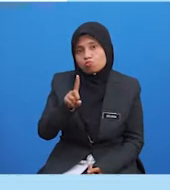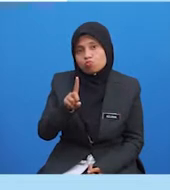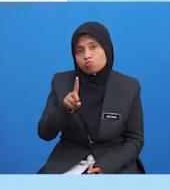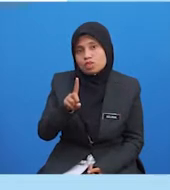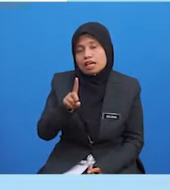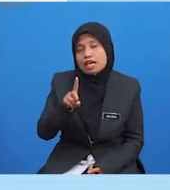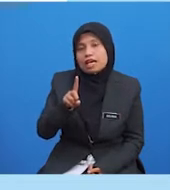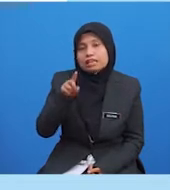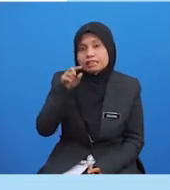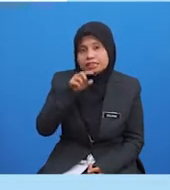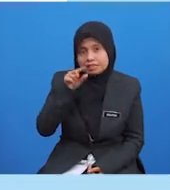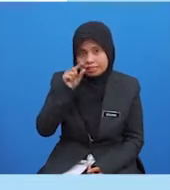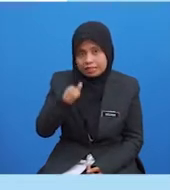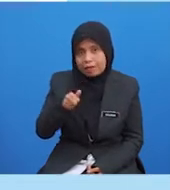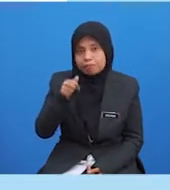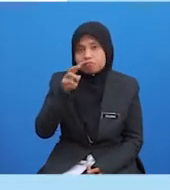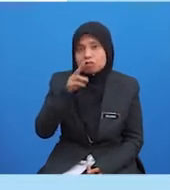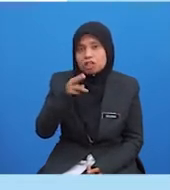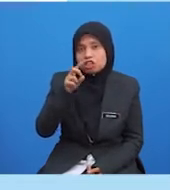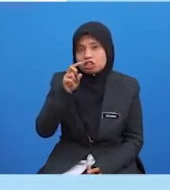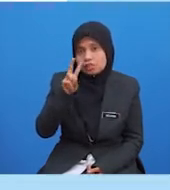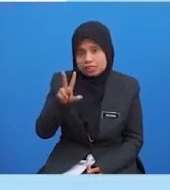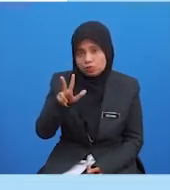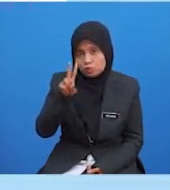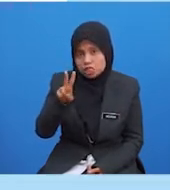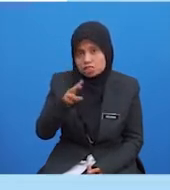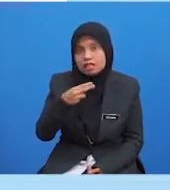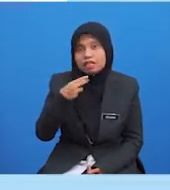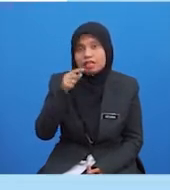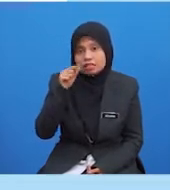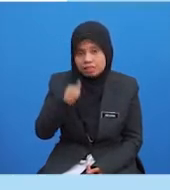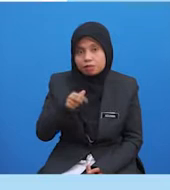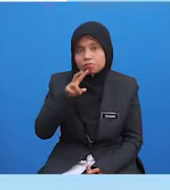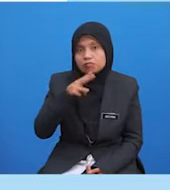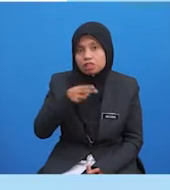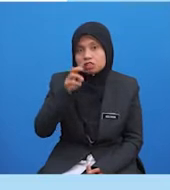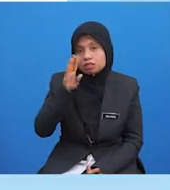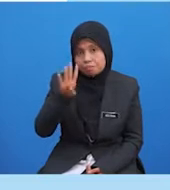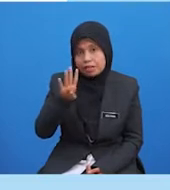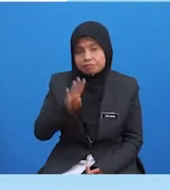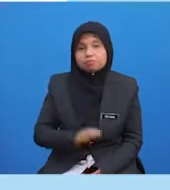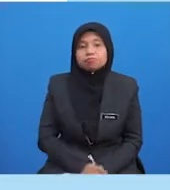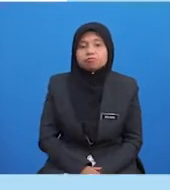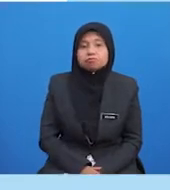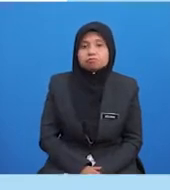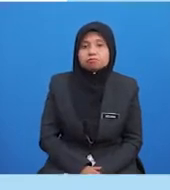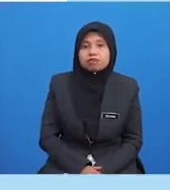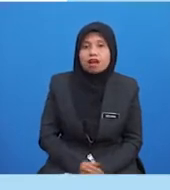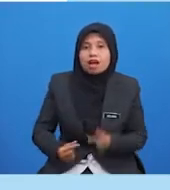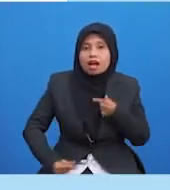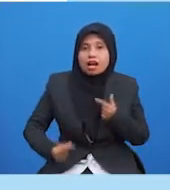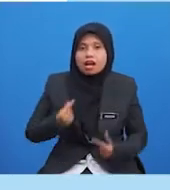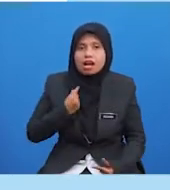tag H2, tag H3 dan tag H4.